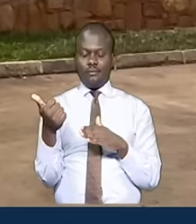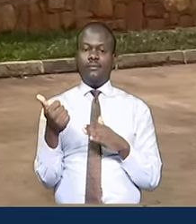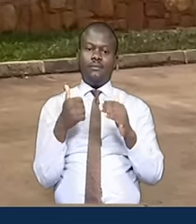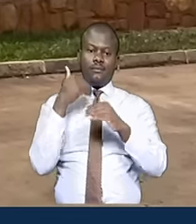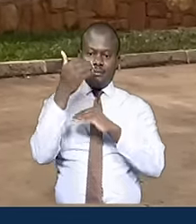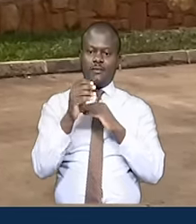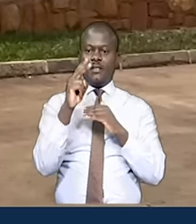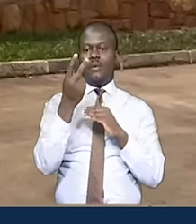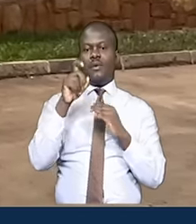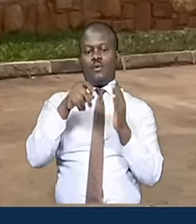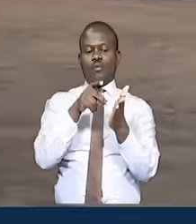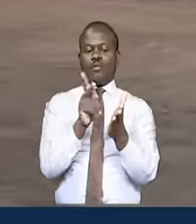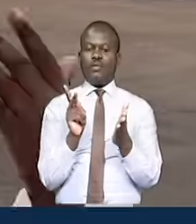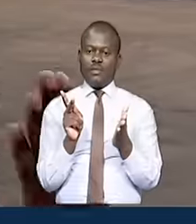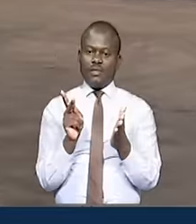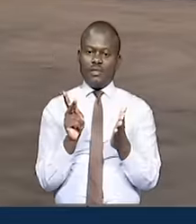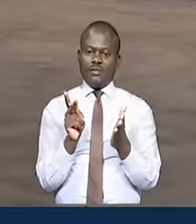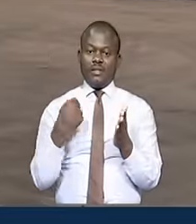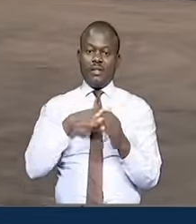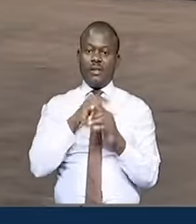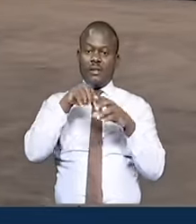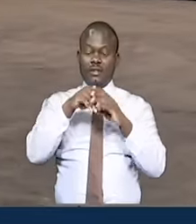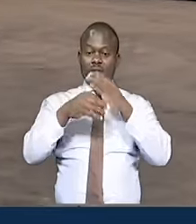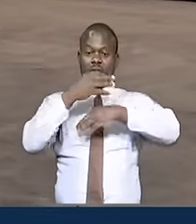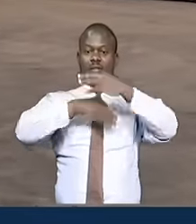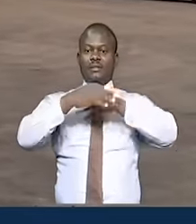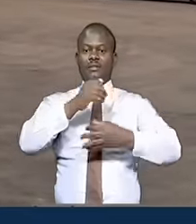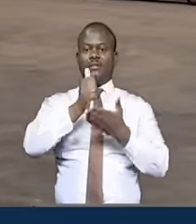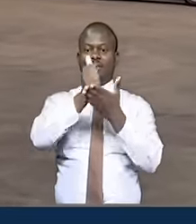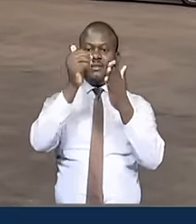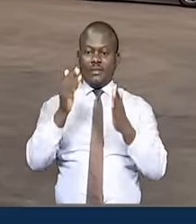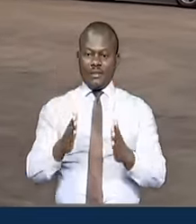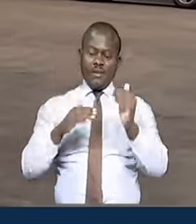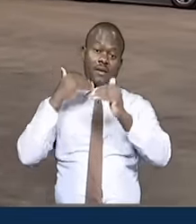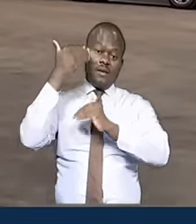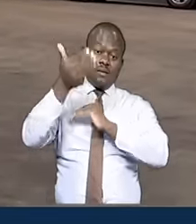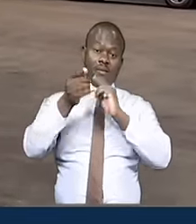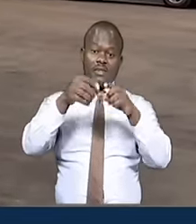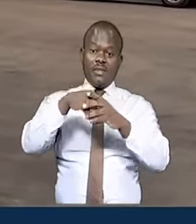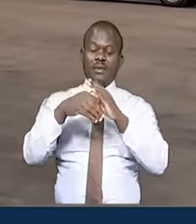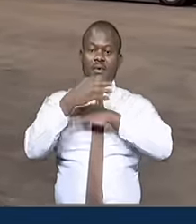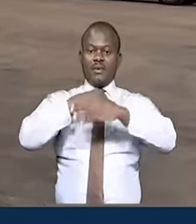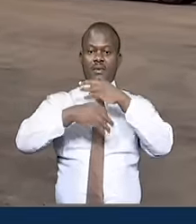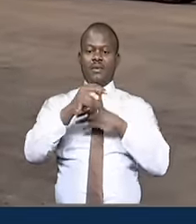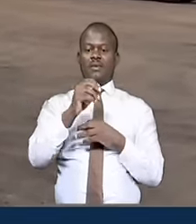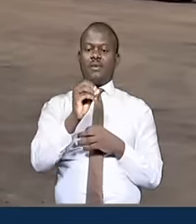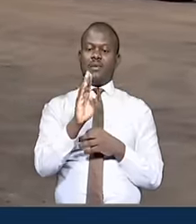bakaba babiri nyine ngomba kurihirira. Naje muri uru ruganda ndi umuyede, nza kugera muri uru ruganda rwa